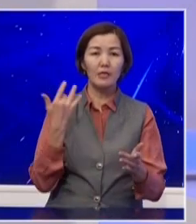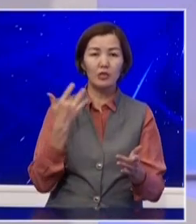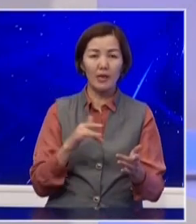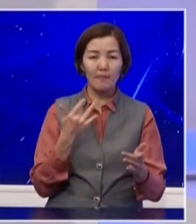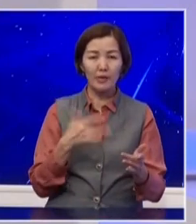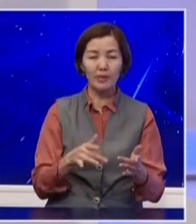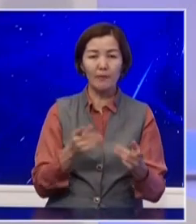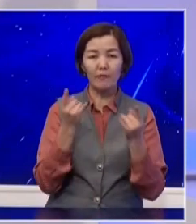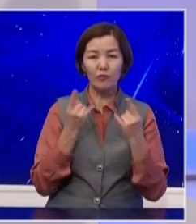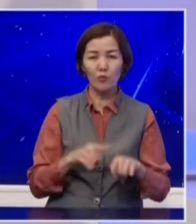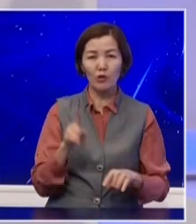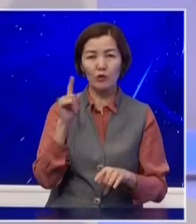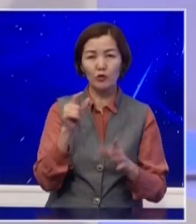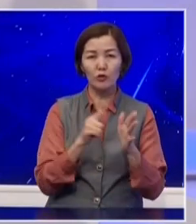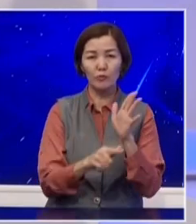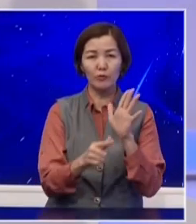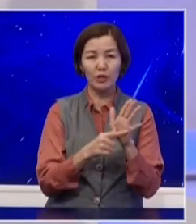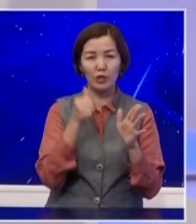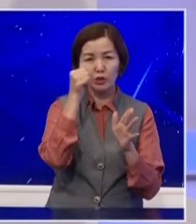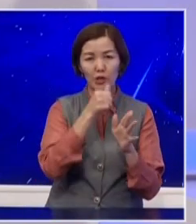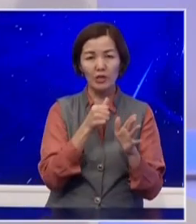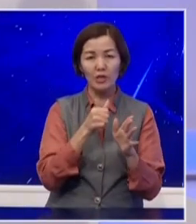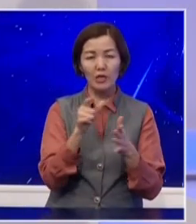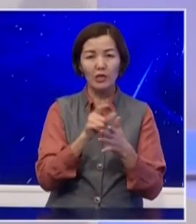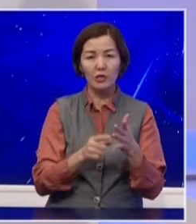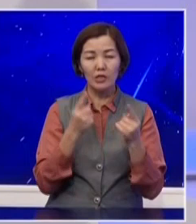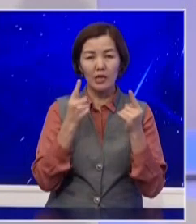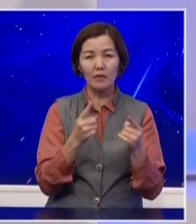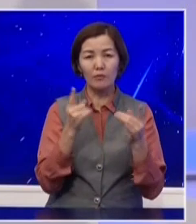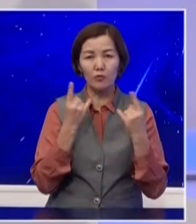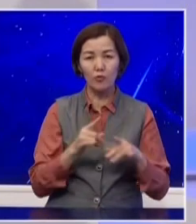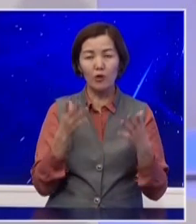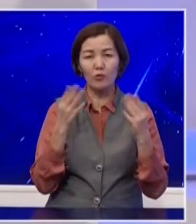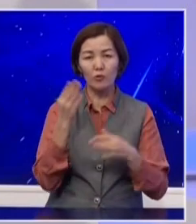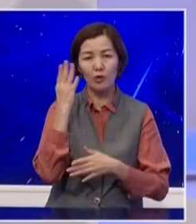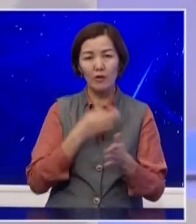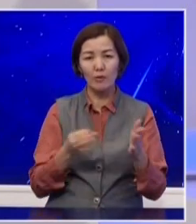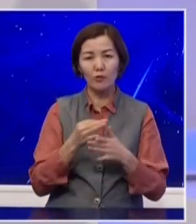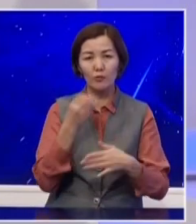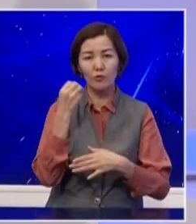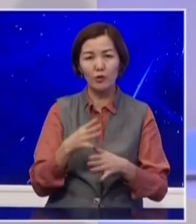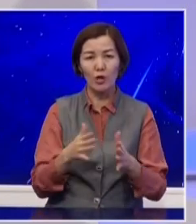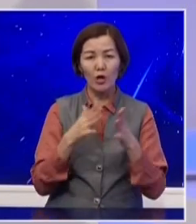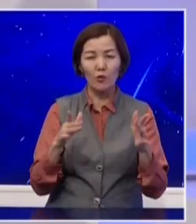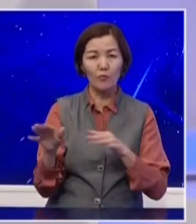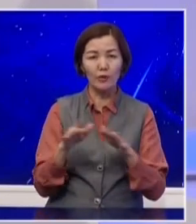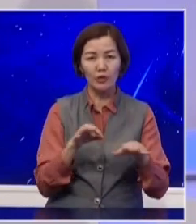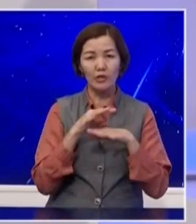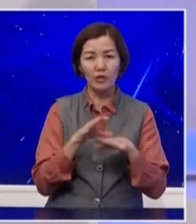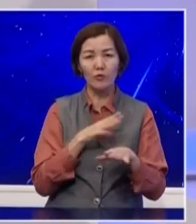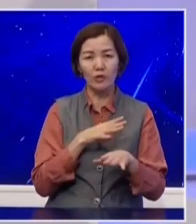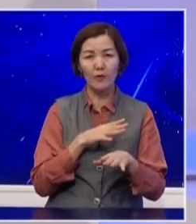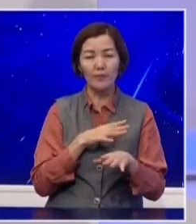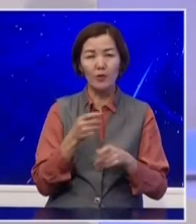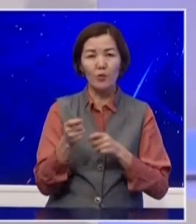Быйыл Жамбылы Жабаевтың туғанына 175 жылы. Жыр алыбының туған күніне орай Алматы облысының орталығында ауқымды мәдени